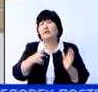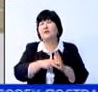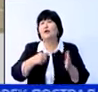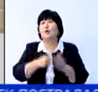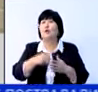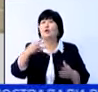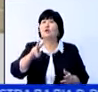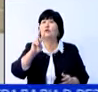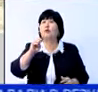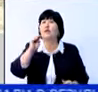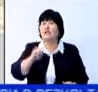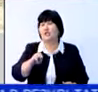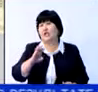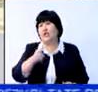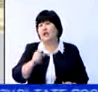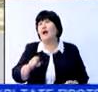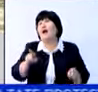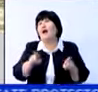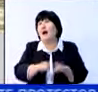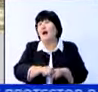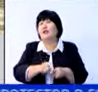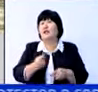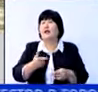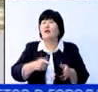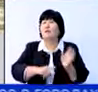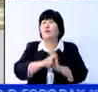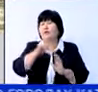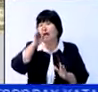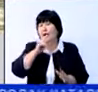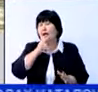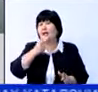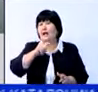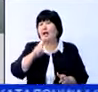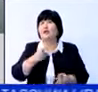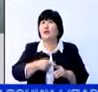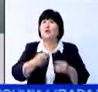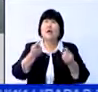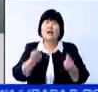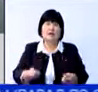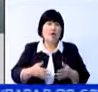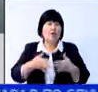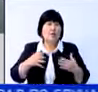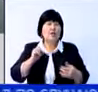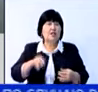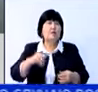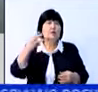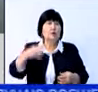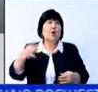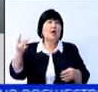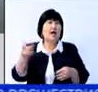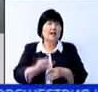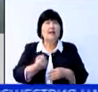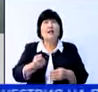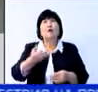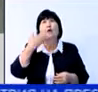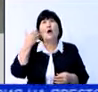до 32 тысяч тенге однозначно приход в город казахстанского газа который дешевле более чем 40 раз намного